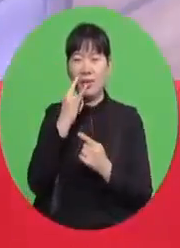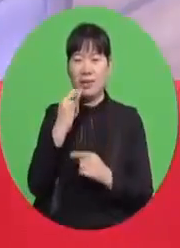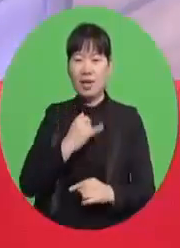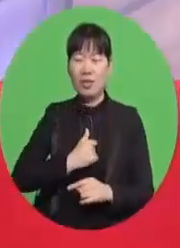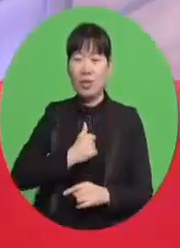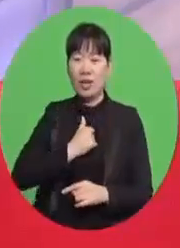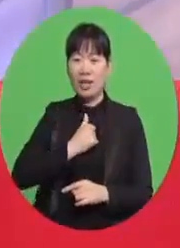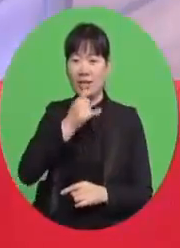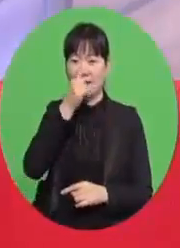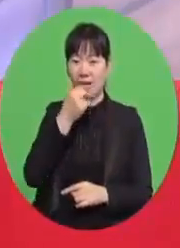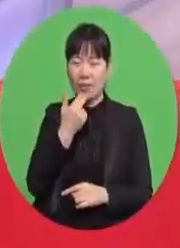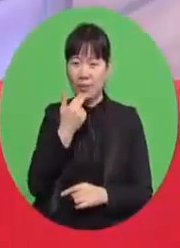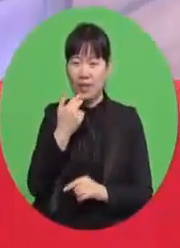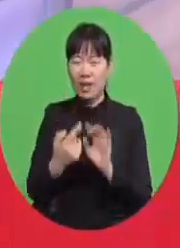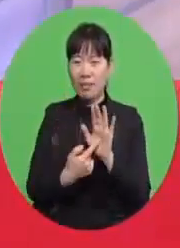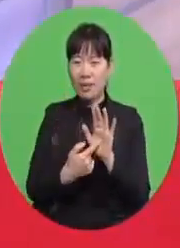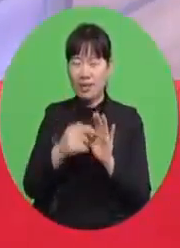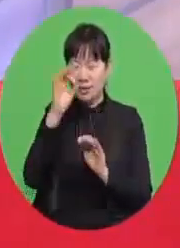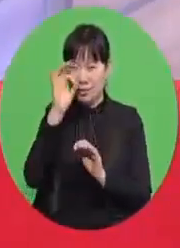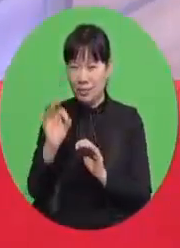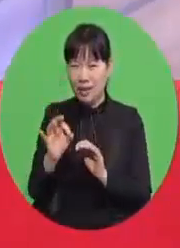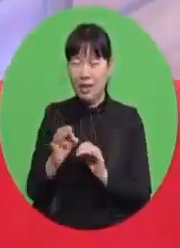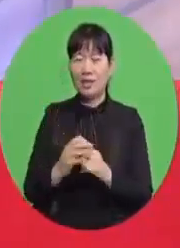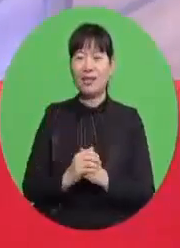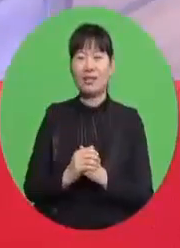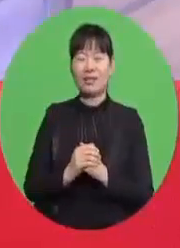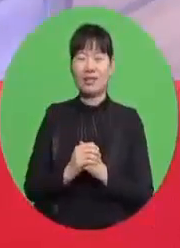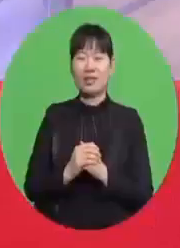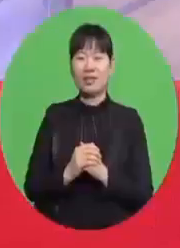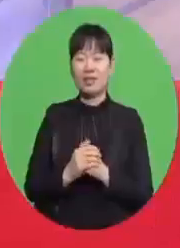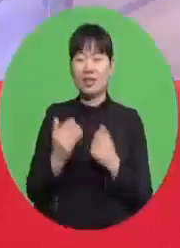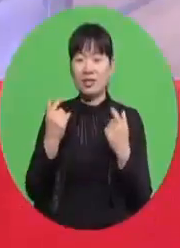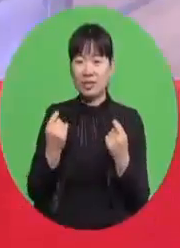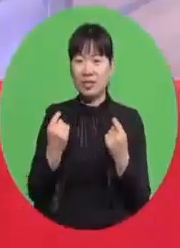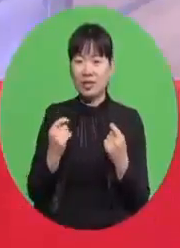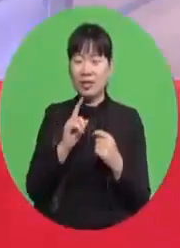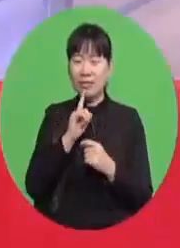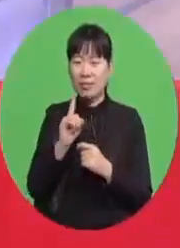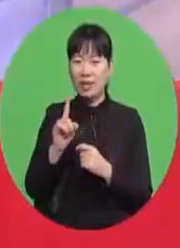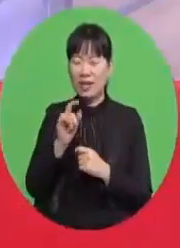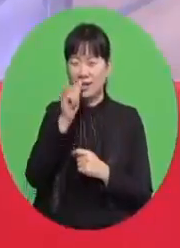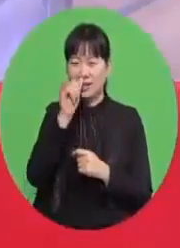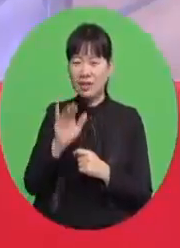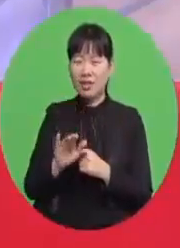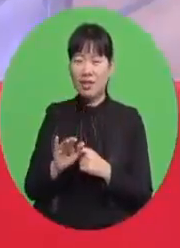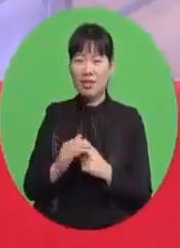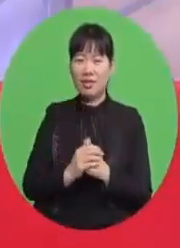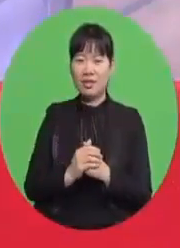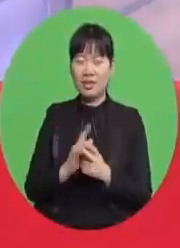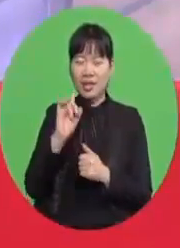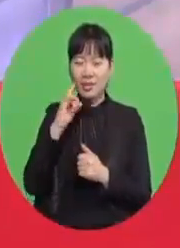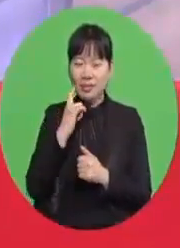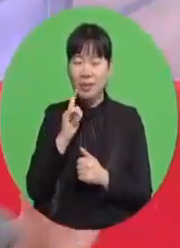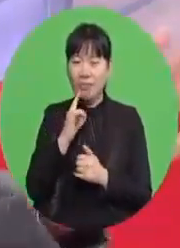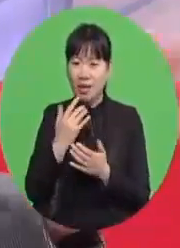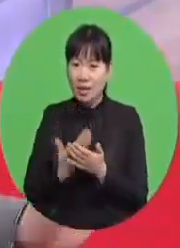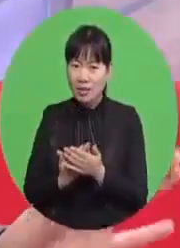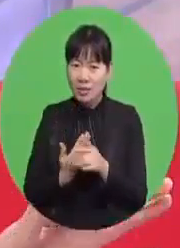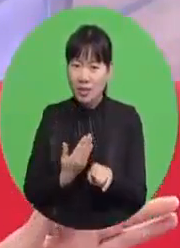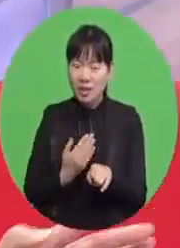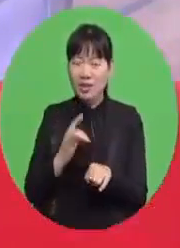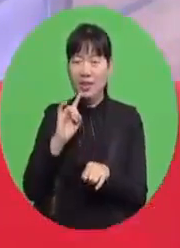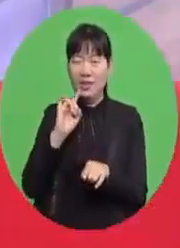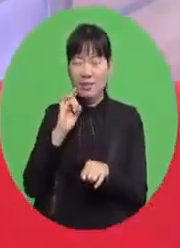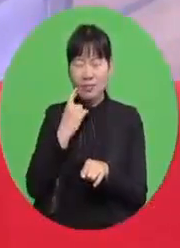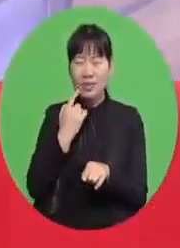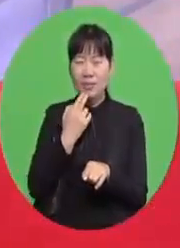화가 났나 안 났나 엄마 반응을 보죠. 이렇게 싹 이렇게 봐요. 그래서 똑같은 말도 막 예쁘게 좀 말해줄래? 그럼 애들이 예쁘게 말